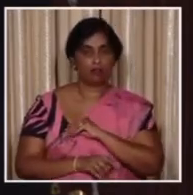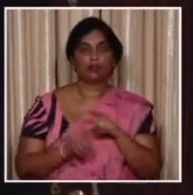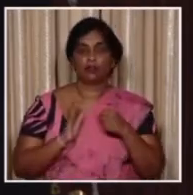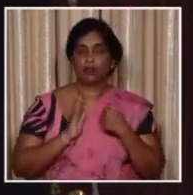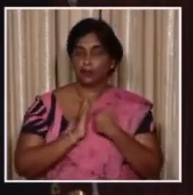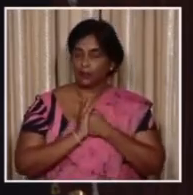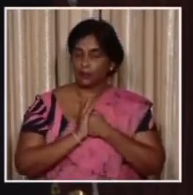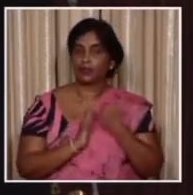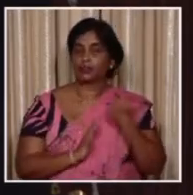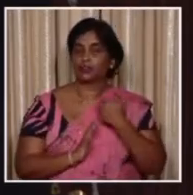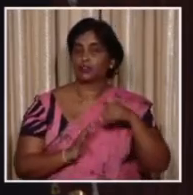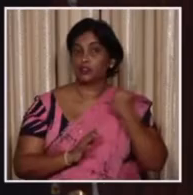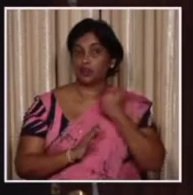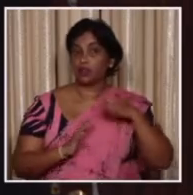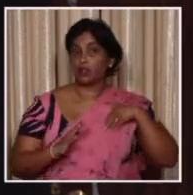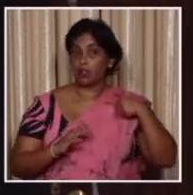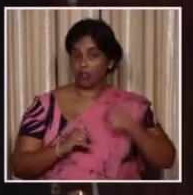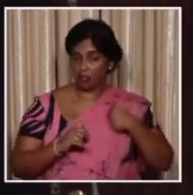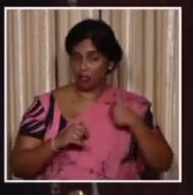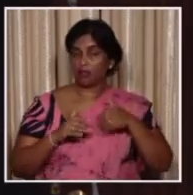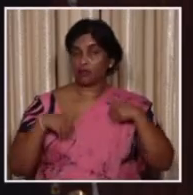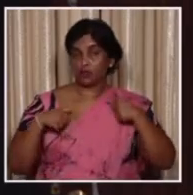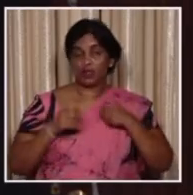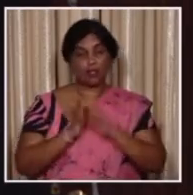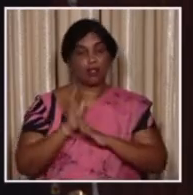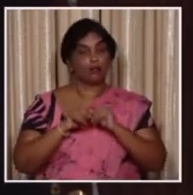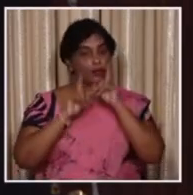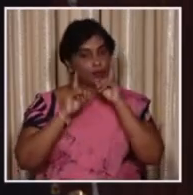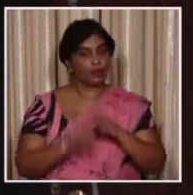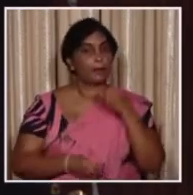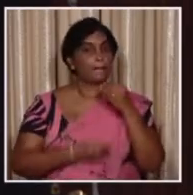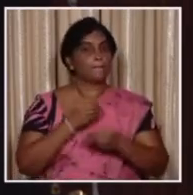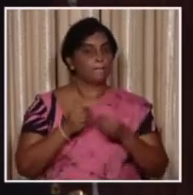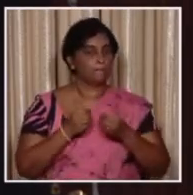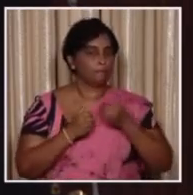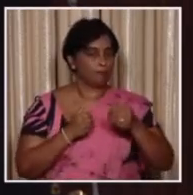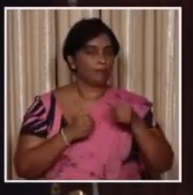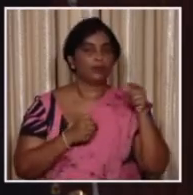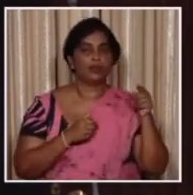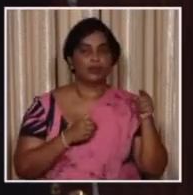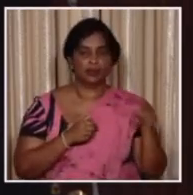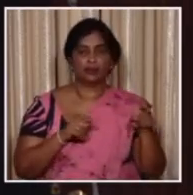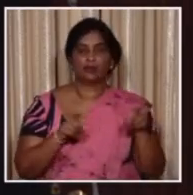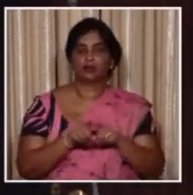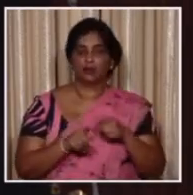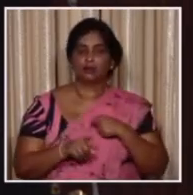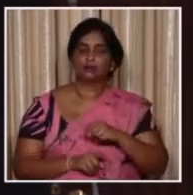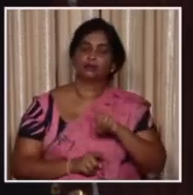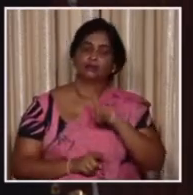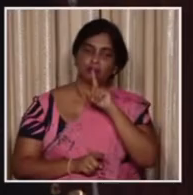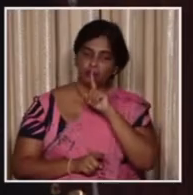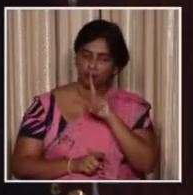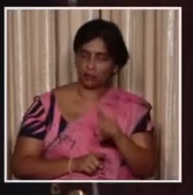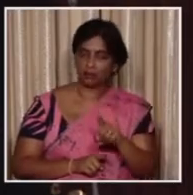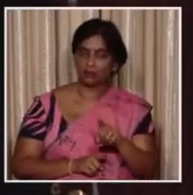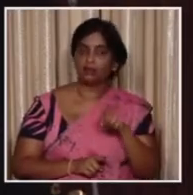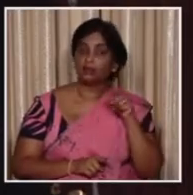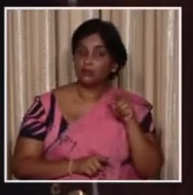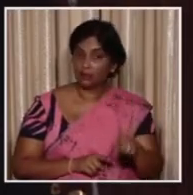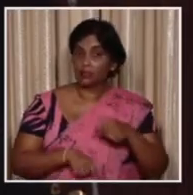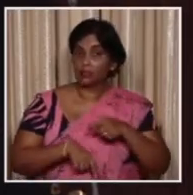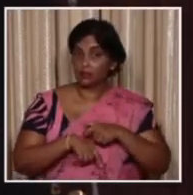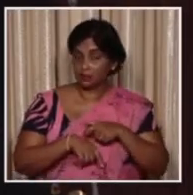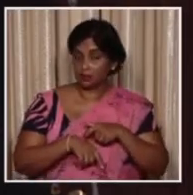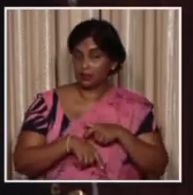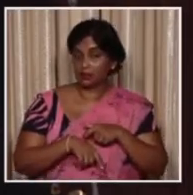නම් අපේ සෞඛ්‍ය අමාත්‍යතුමනි මෙන්න මේ විදිහට තමයි ජාවාරම කෙරෙන්නේ. ඒ නිසා මම ඔබතුමාට කියනවා මේ